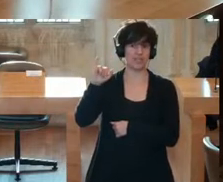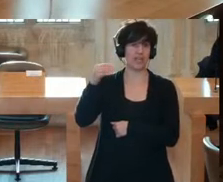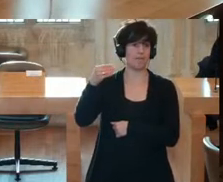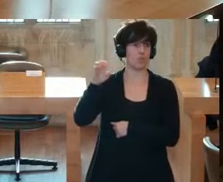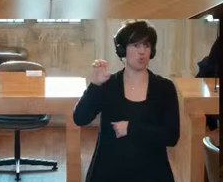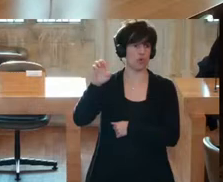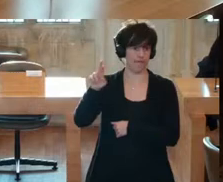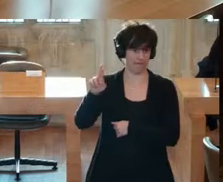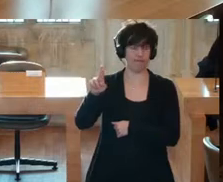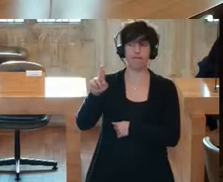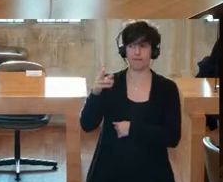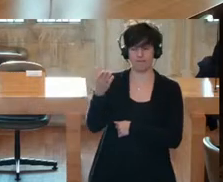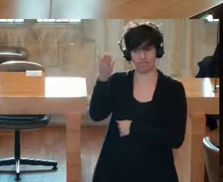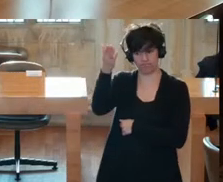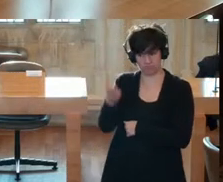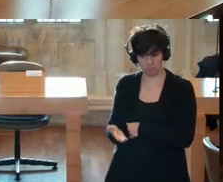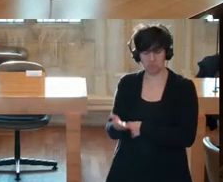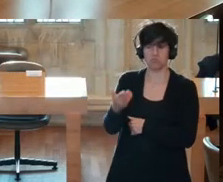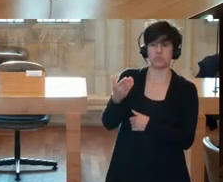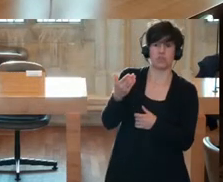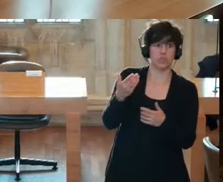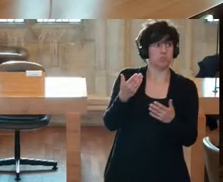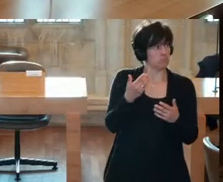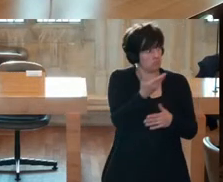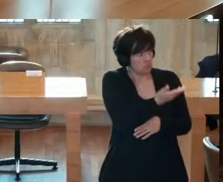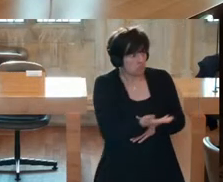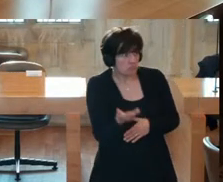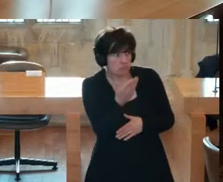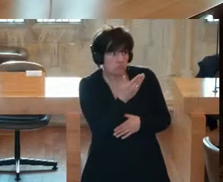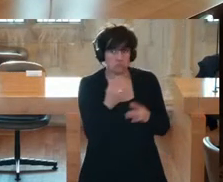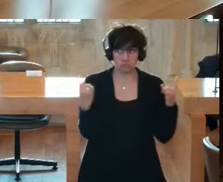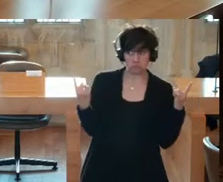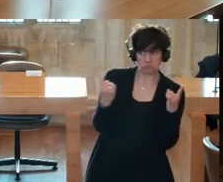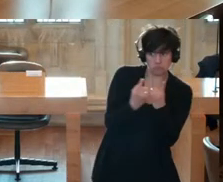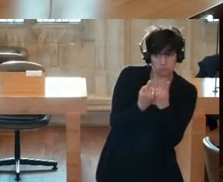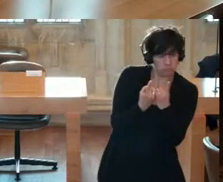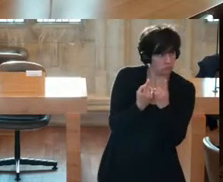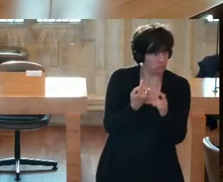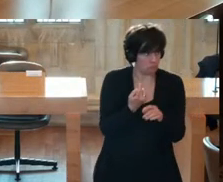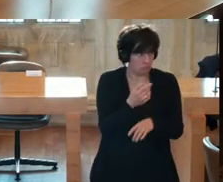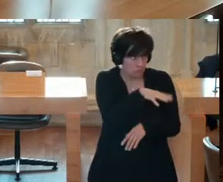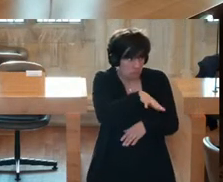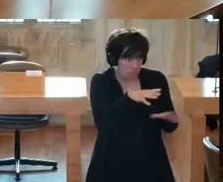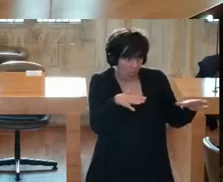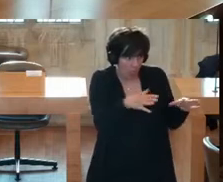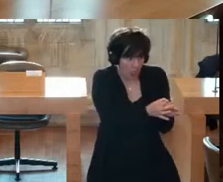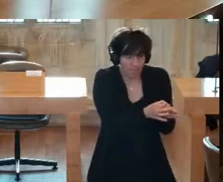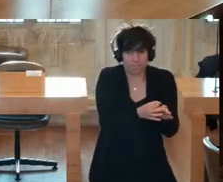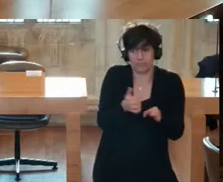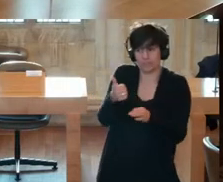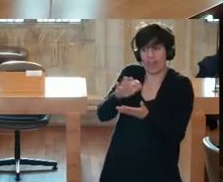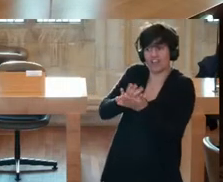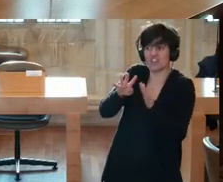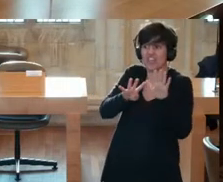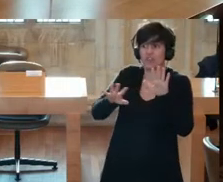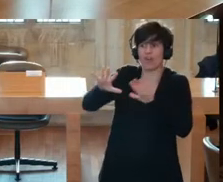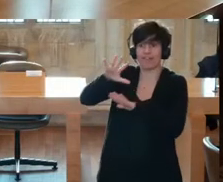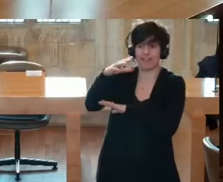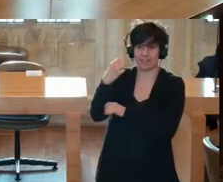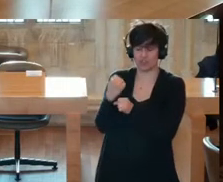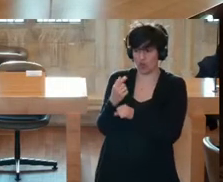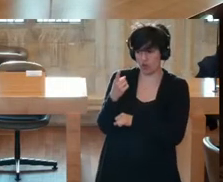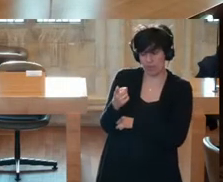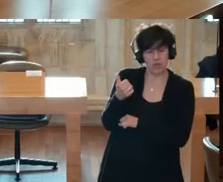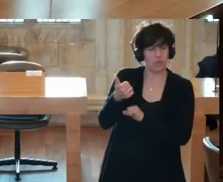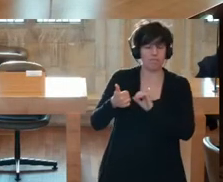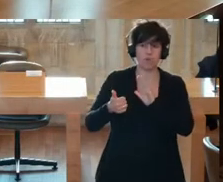O-E-T-H-E-I-M-E-R, que nous sommes a priori peu nombreux à avoir rencontré, puisque c'est un monsieur qui avait 95 ans, mais en tous les cas, là où il a eu un rôle